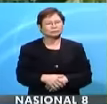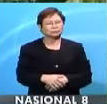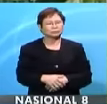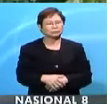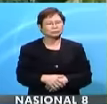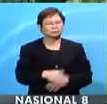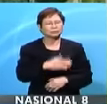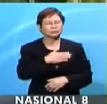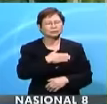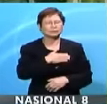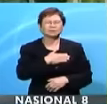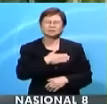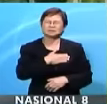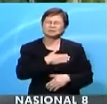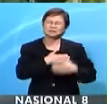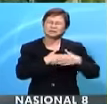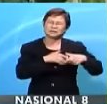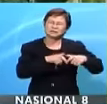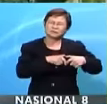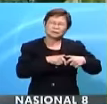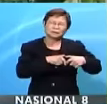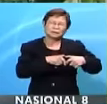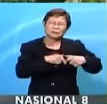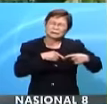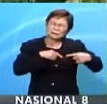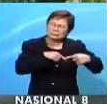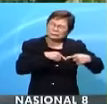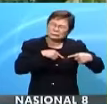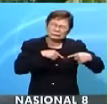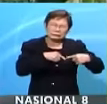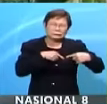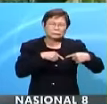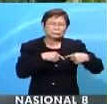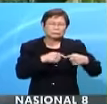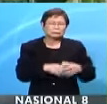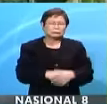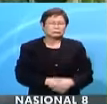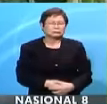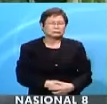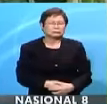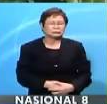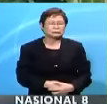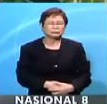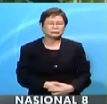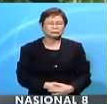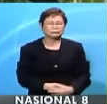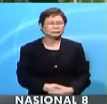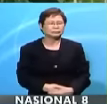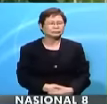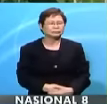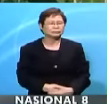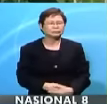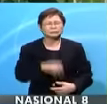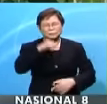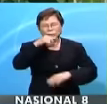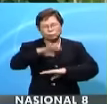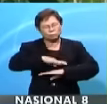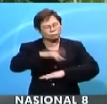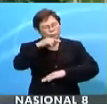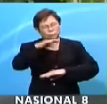Hati saya pun rasa sakit lah. Rasa, habis itu ya. Rasa tak puas hati